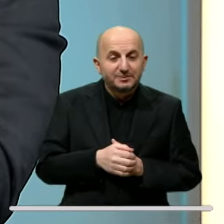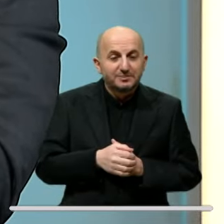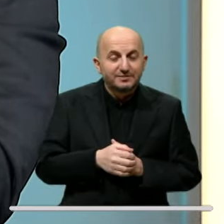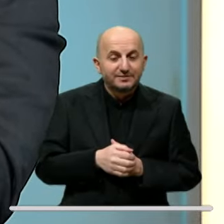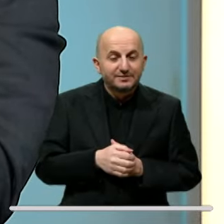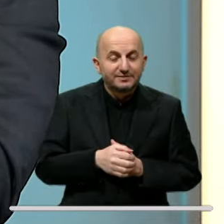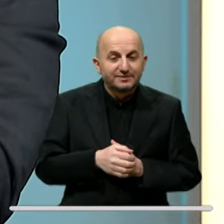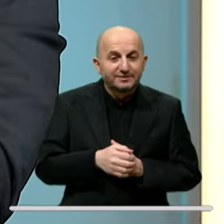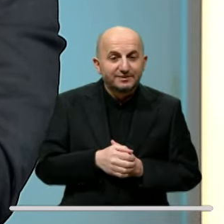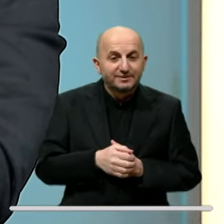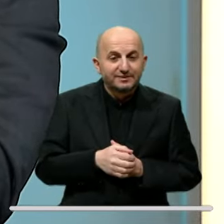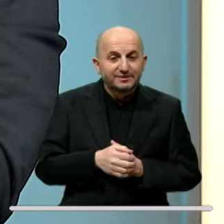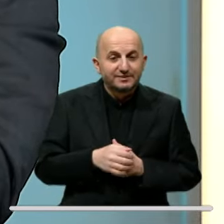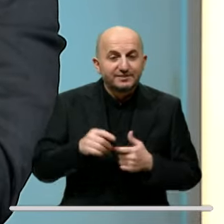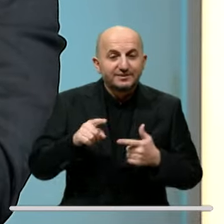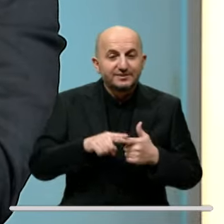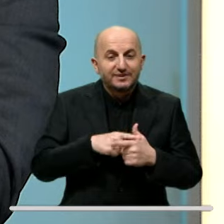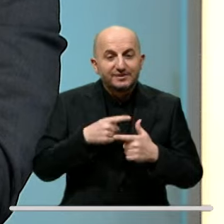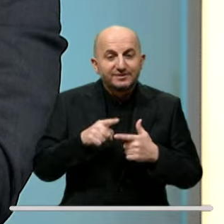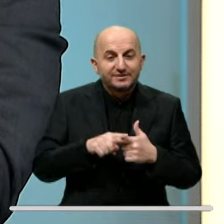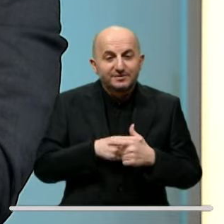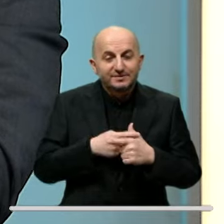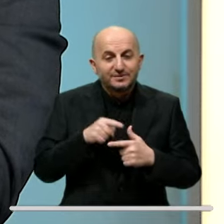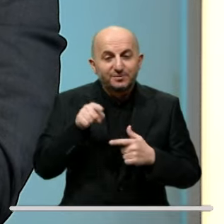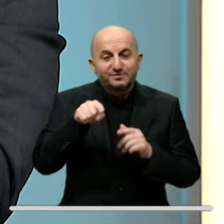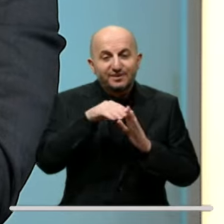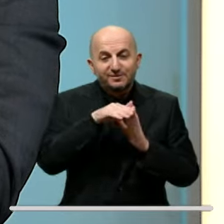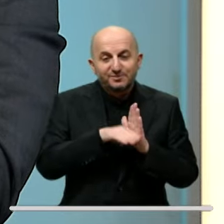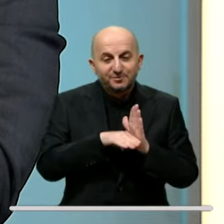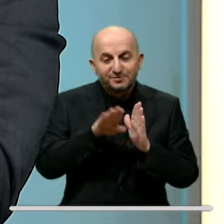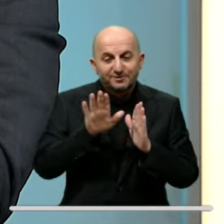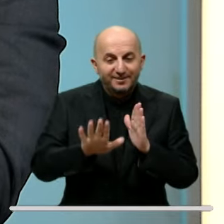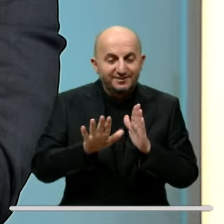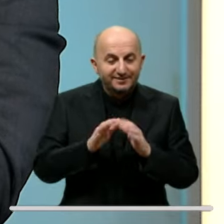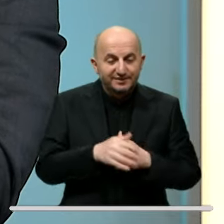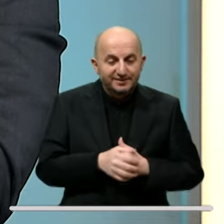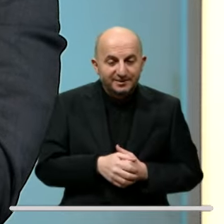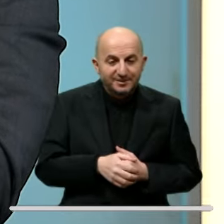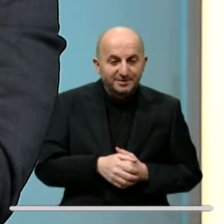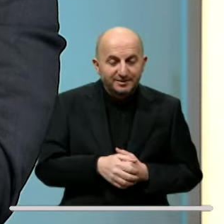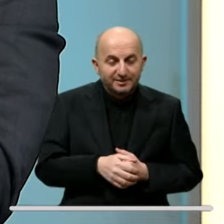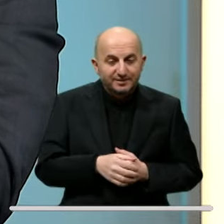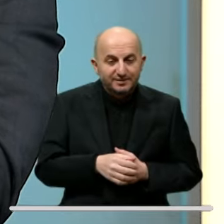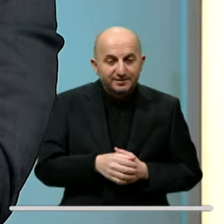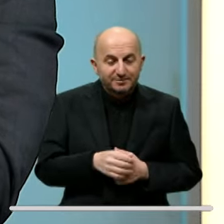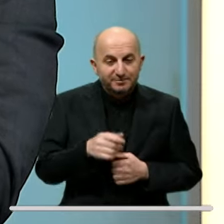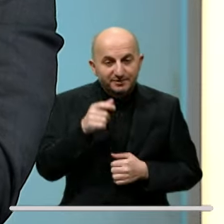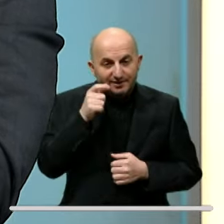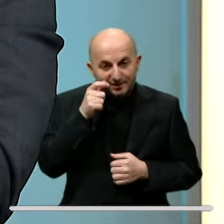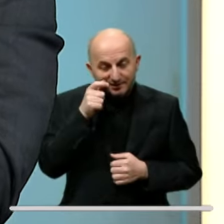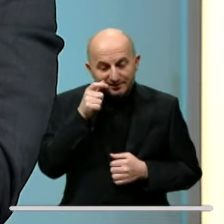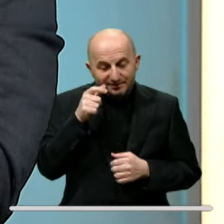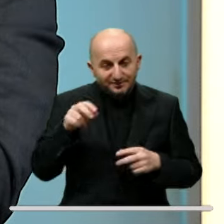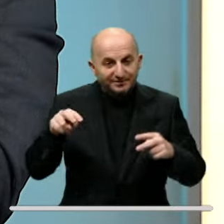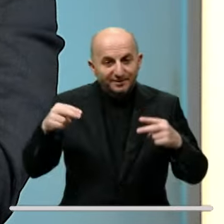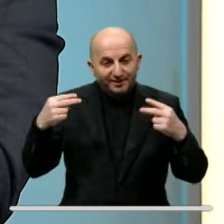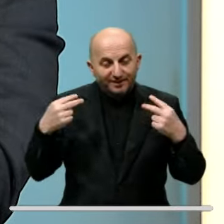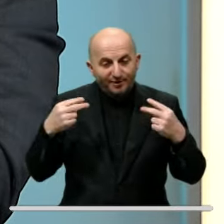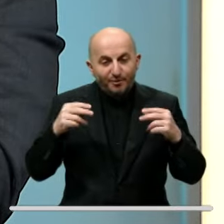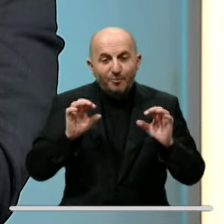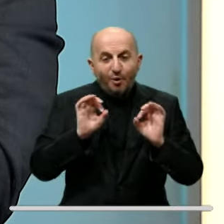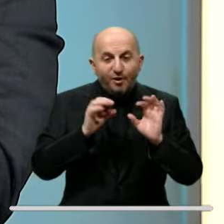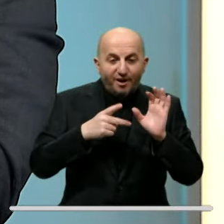miktar kirasını ondan düşsün artık yani. Bak beyefendinin dikkatini çekiyor bu. Böyle